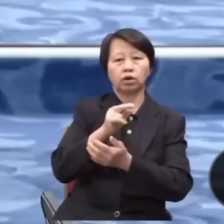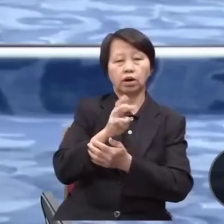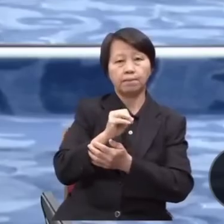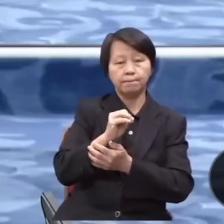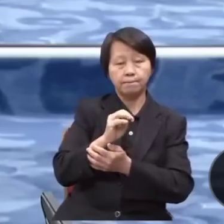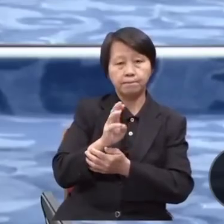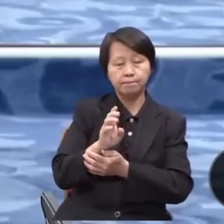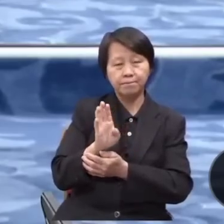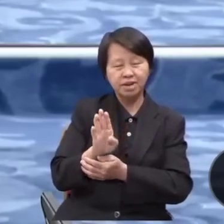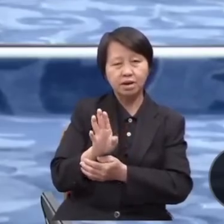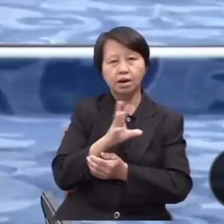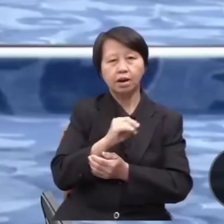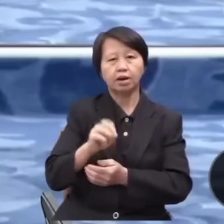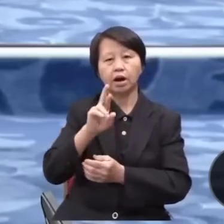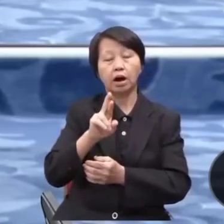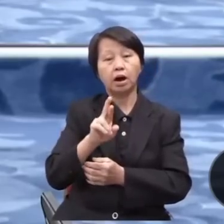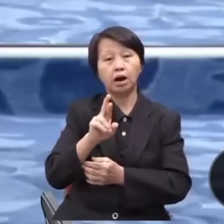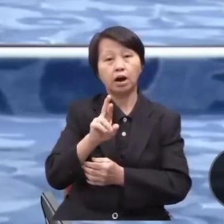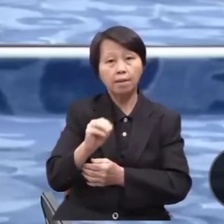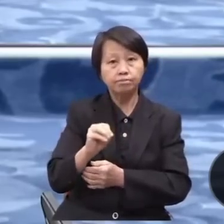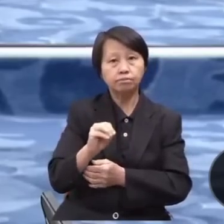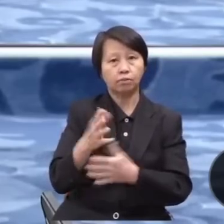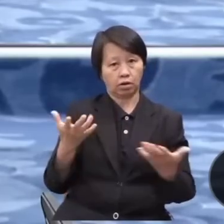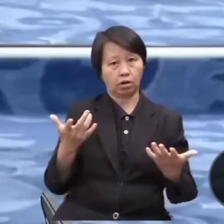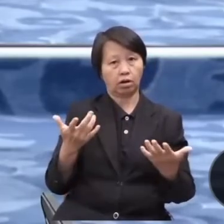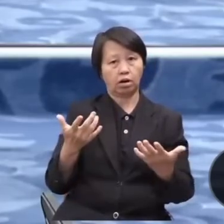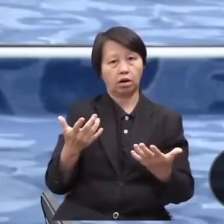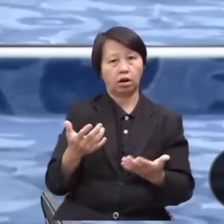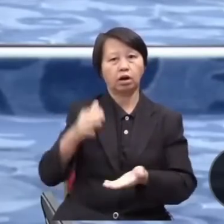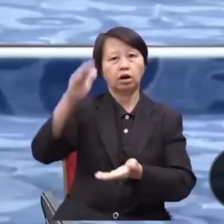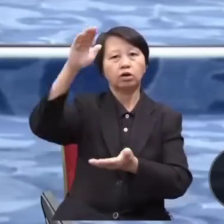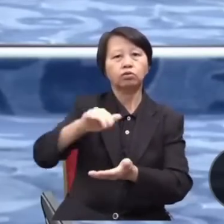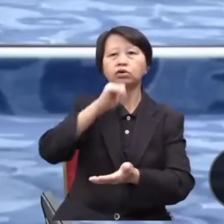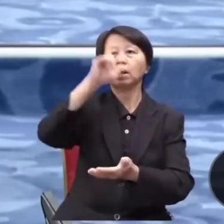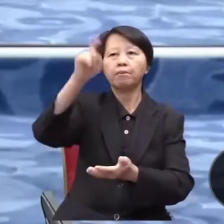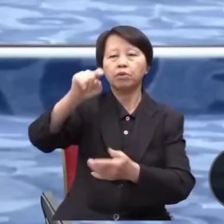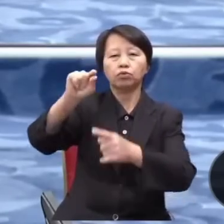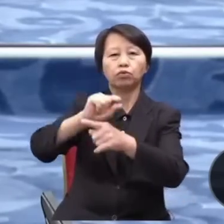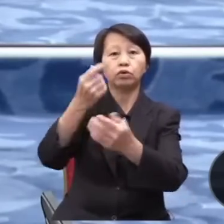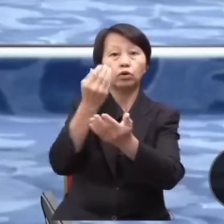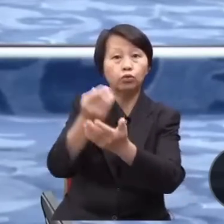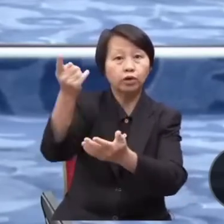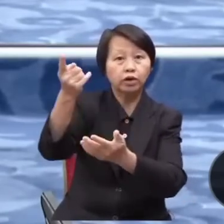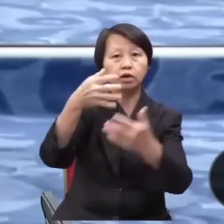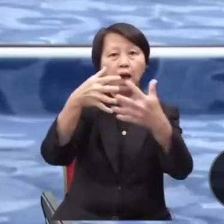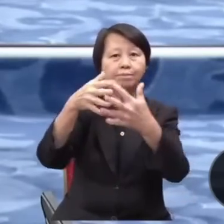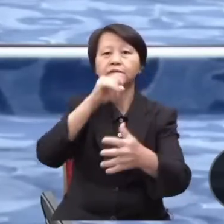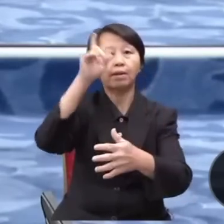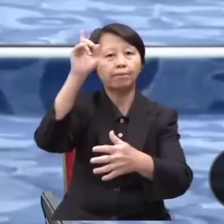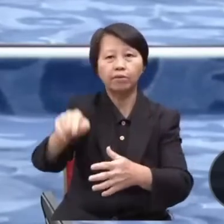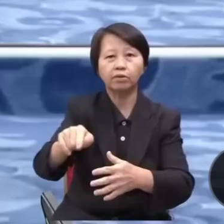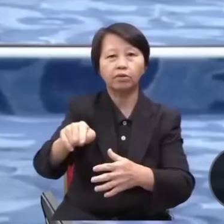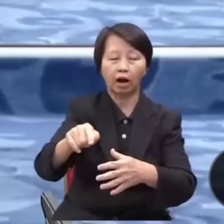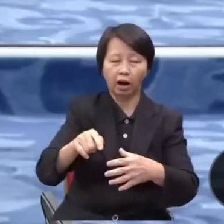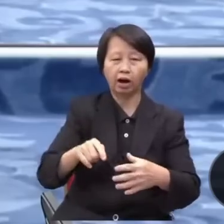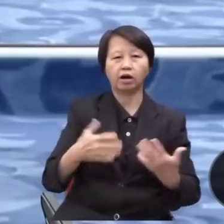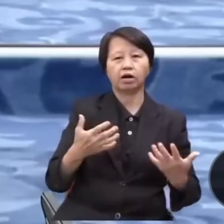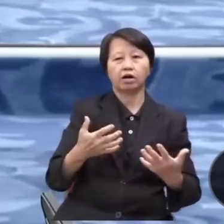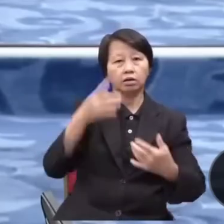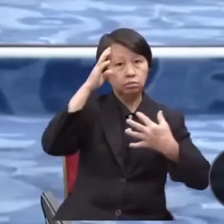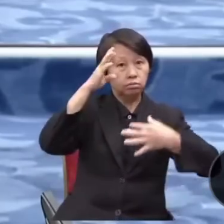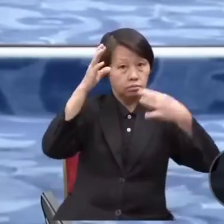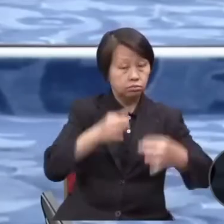dan ringgit. Ini akan mengurangkan ketergantungan kepada dolar Amerika, kerana keputusan Amerika